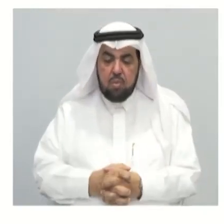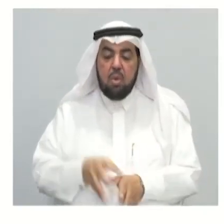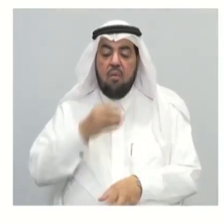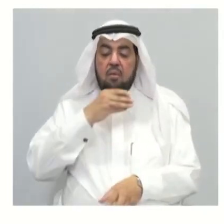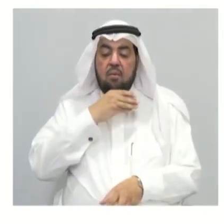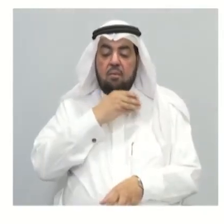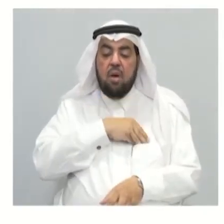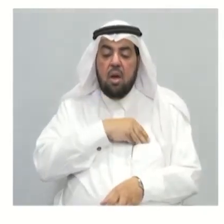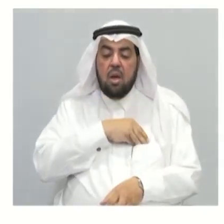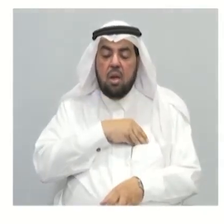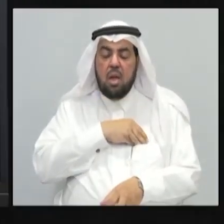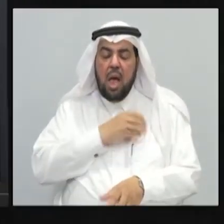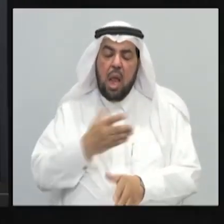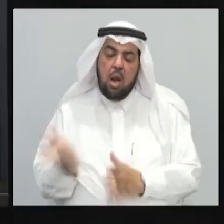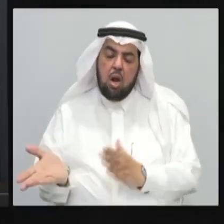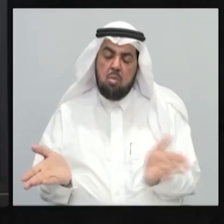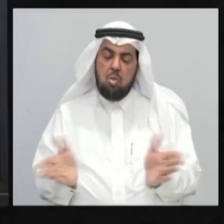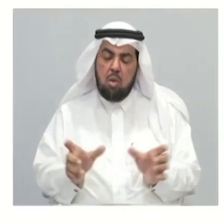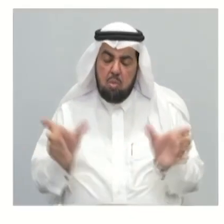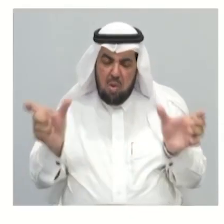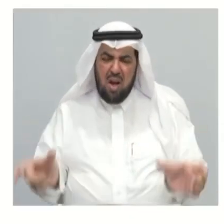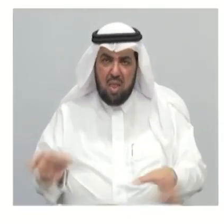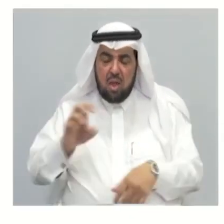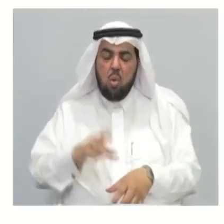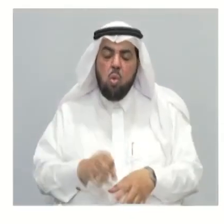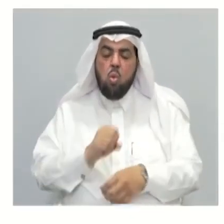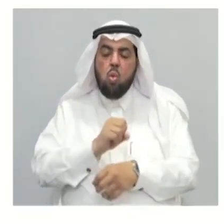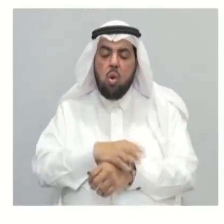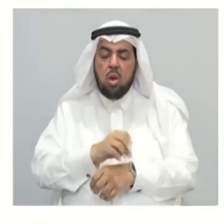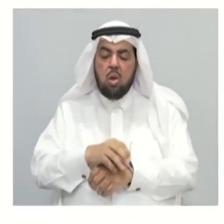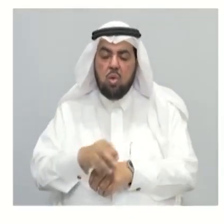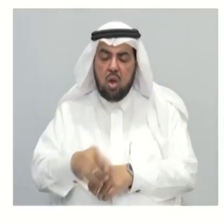فائده المحاذاه والتوزيع لهذه